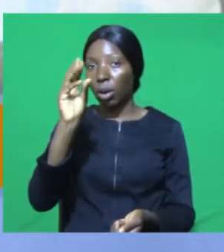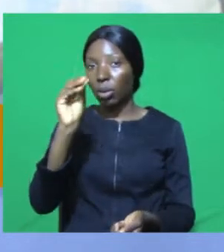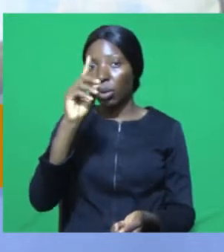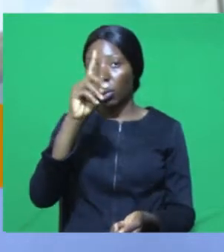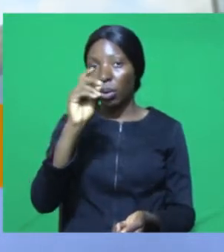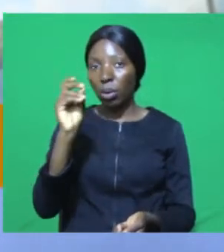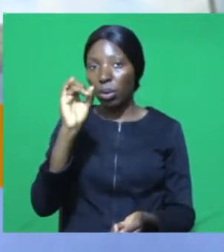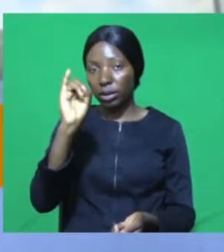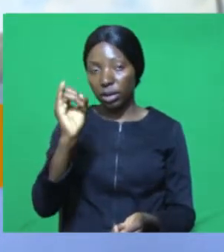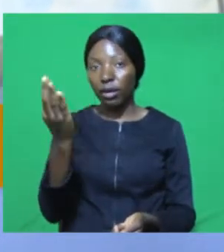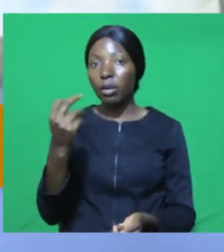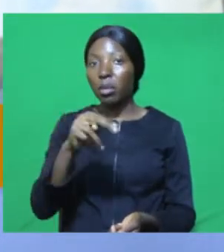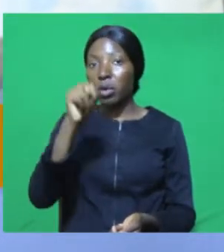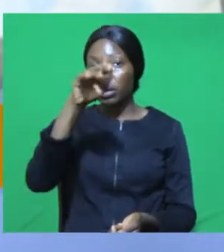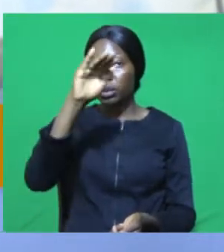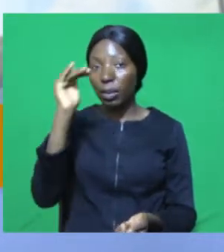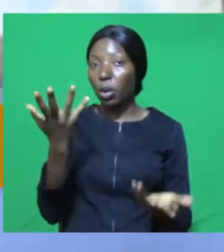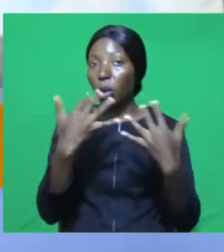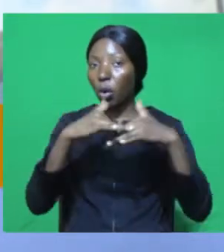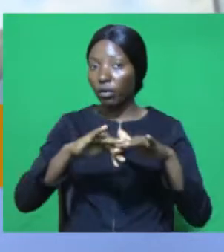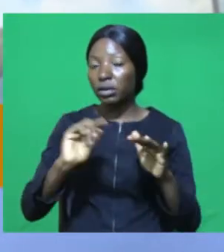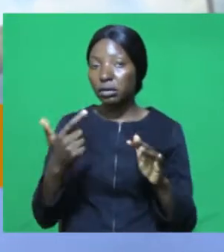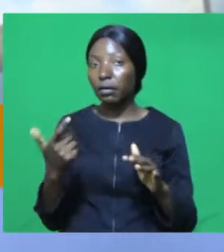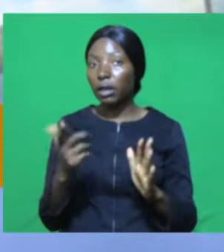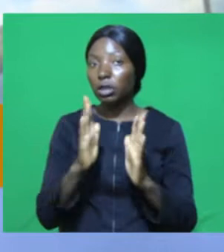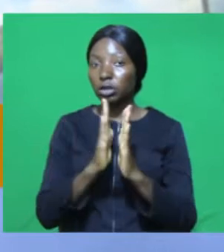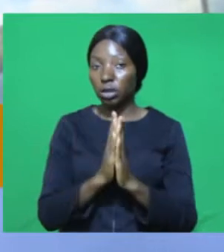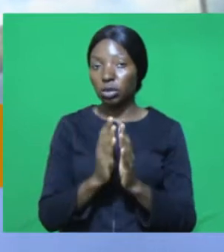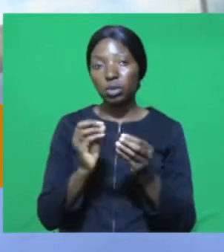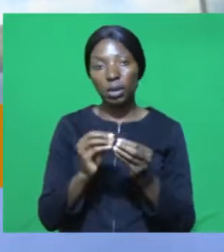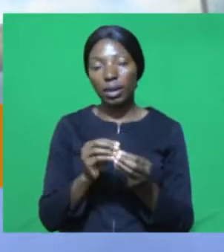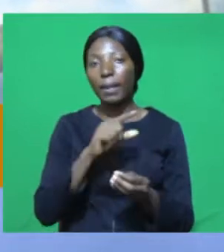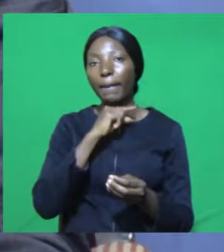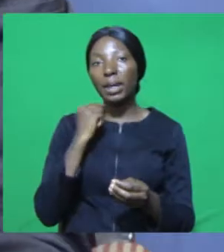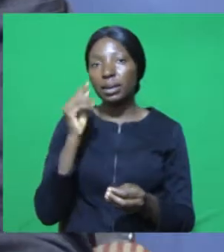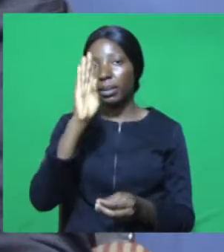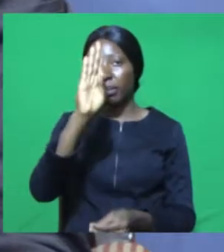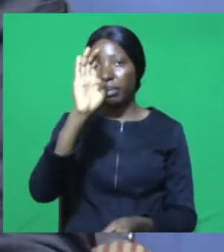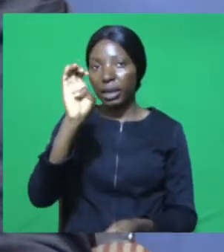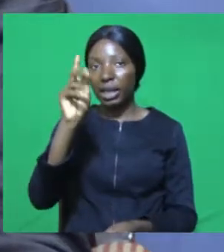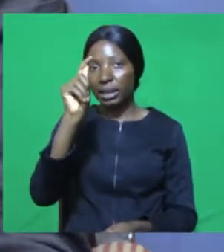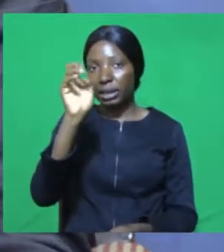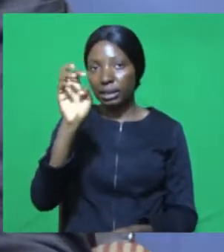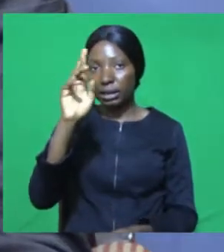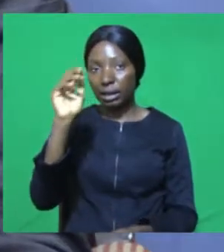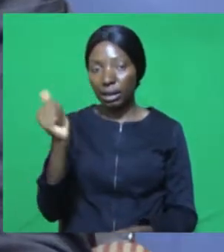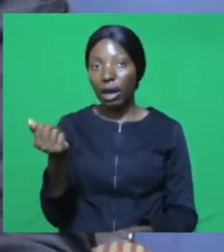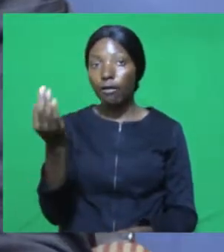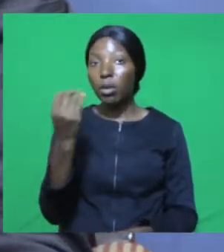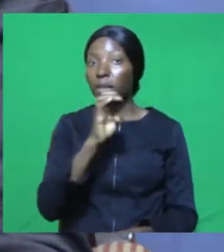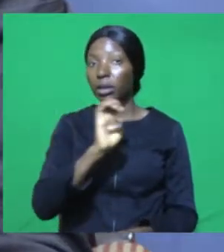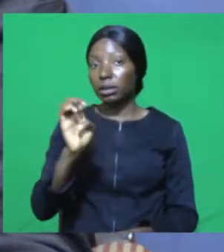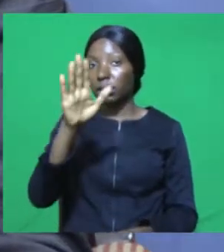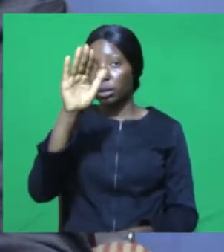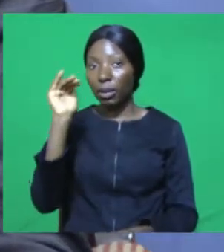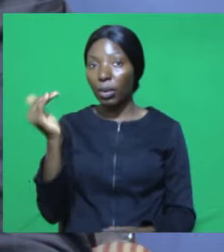Rhodes vekuNorth Zimbabwe Conference of the Seventh Day Adventist Church pamwe chete namufundisi Caston Betera